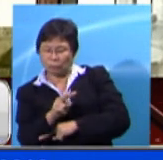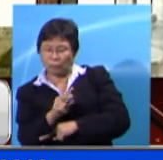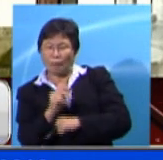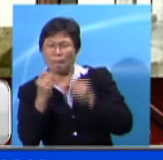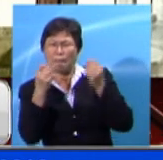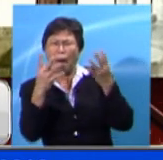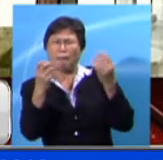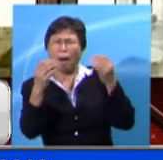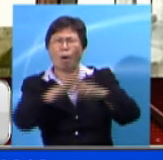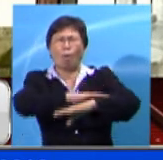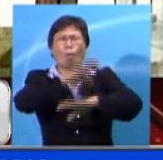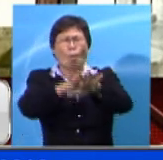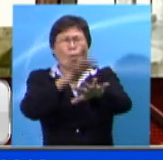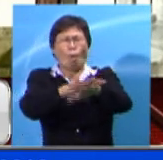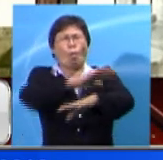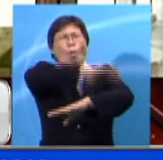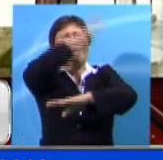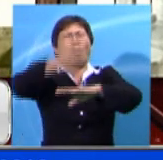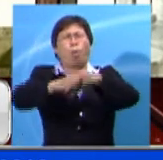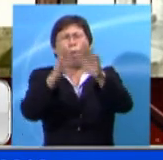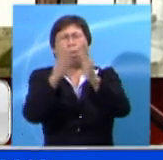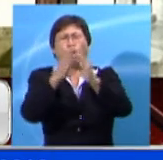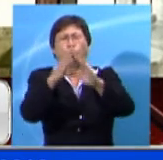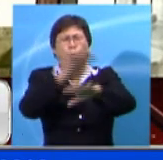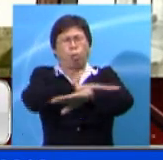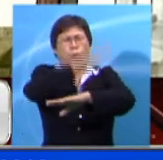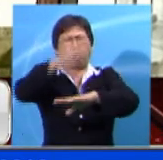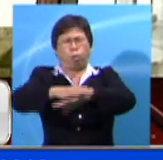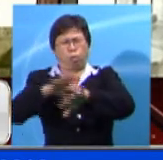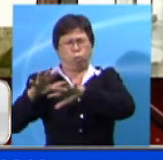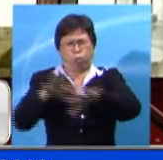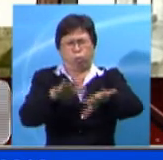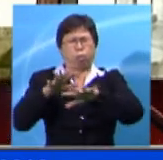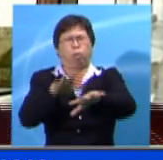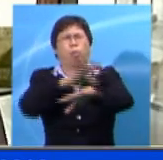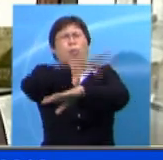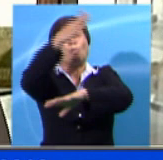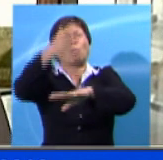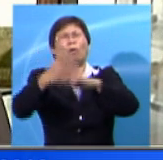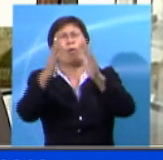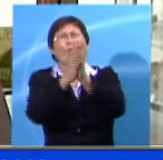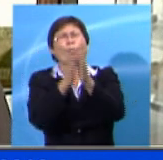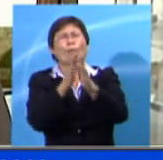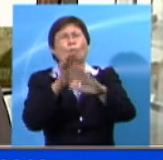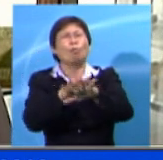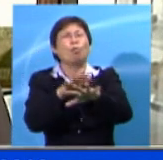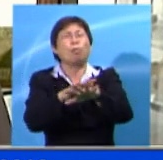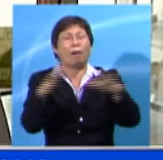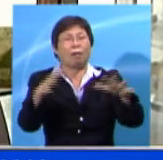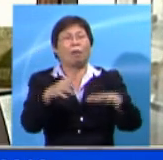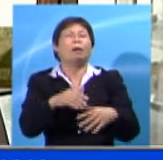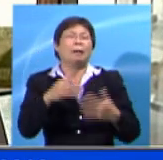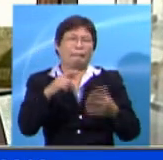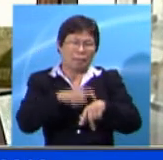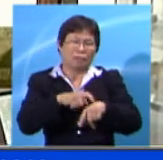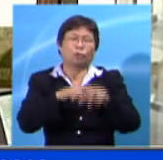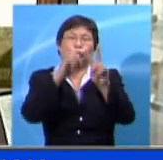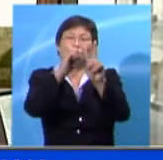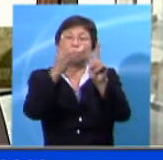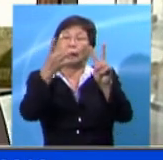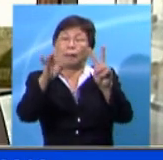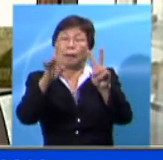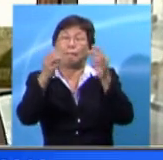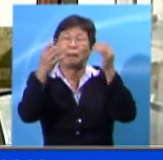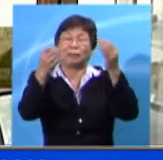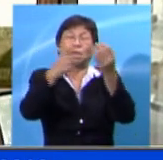banyak lambatkan Perumahan dalam pasaran kerana pada ketika itu banyak rumah-rumah atau